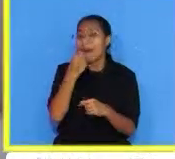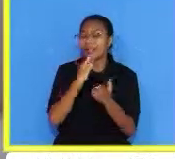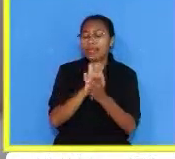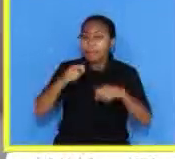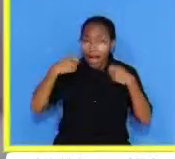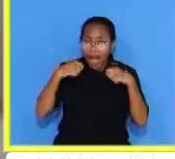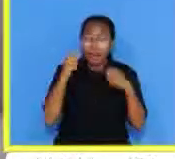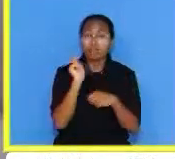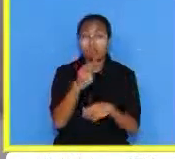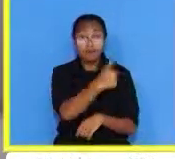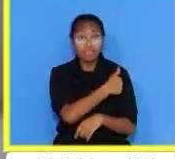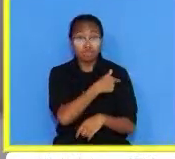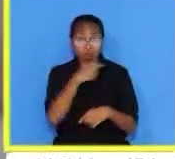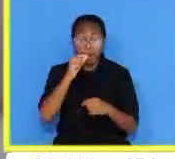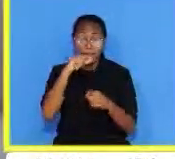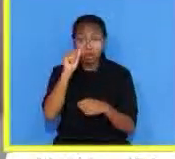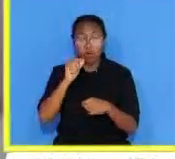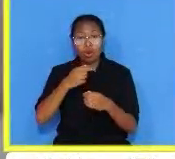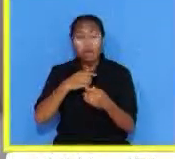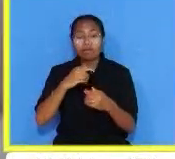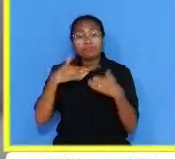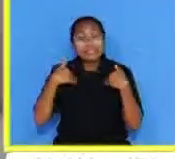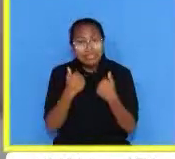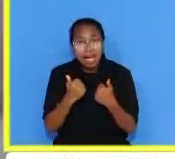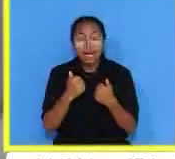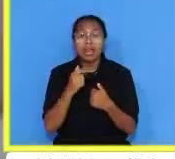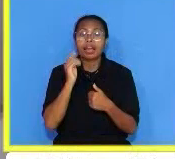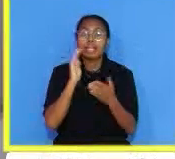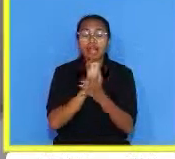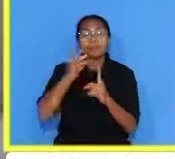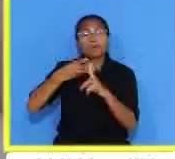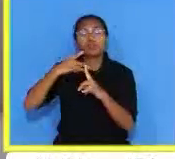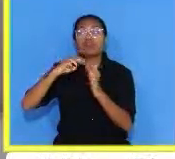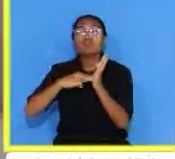bahwa vaksin itu benar-benar layak dan bermutu untuk